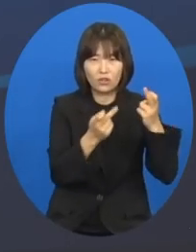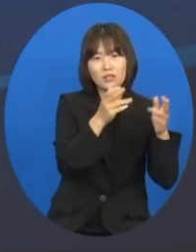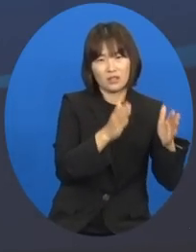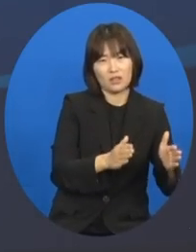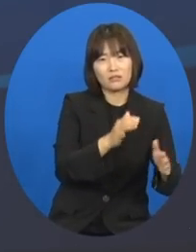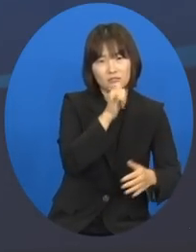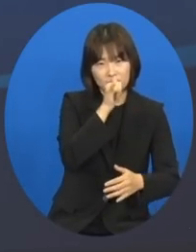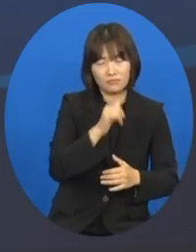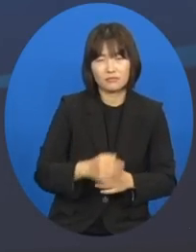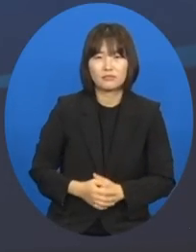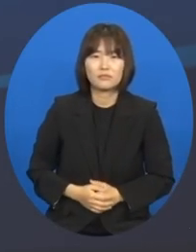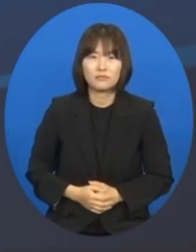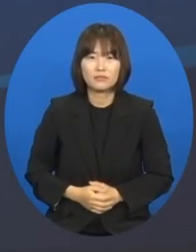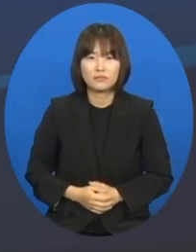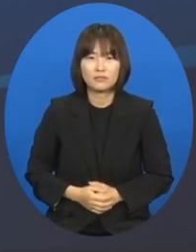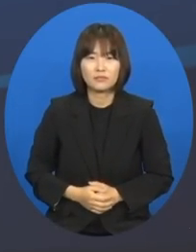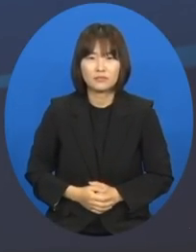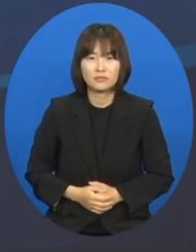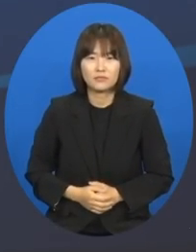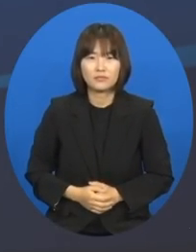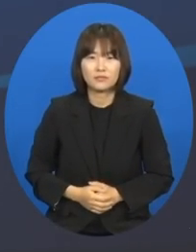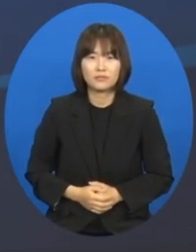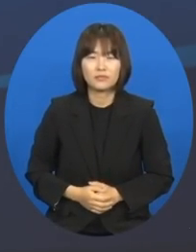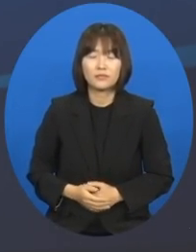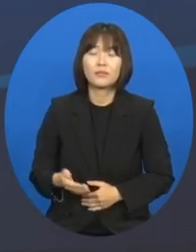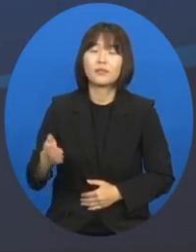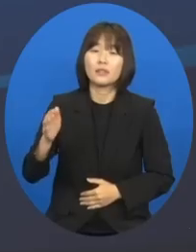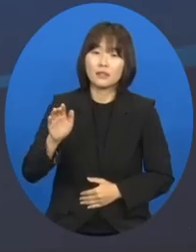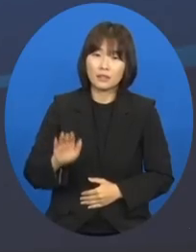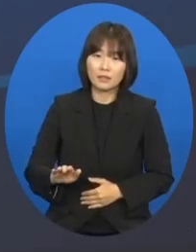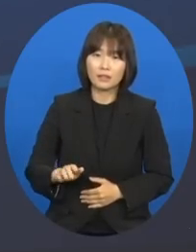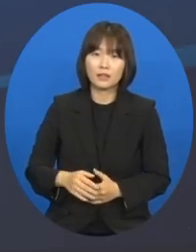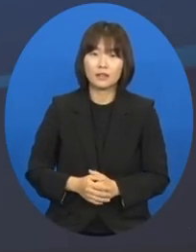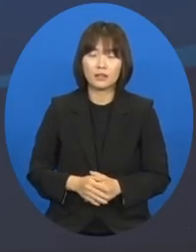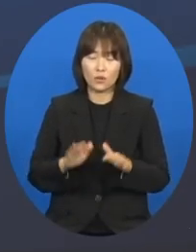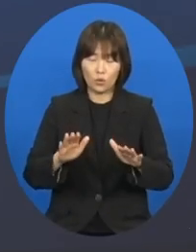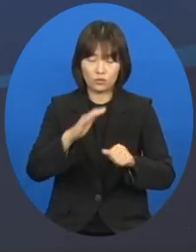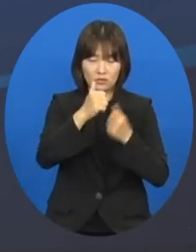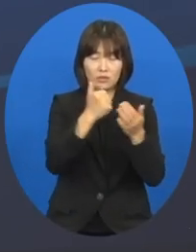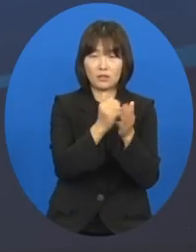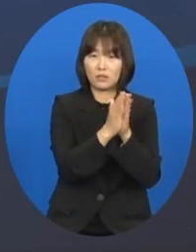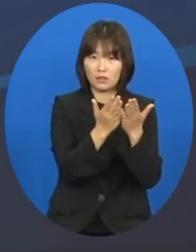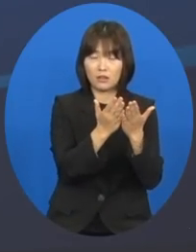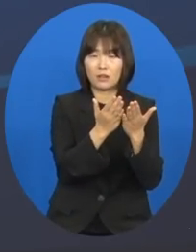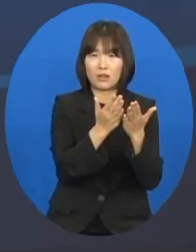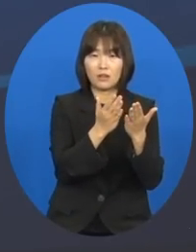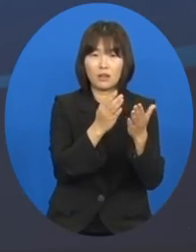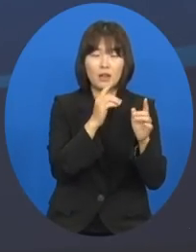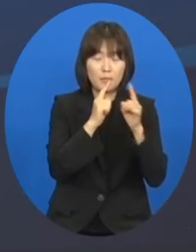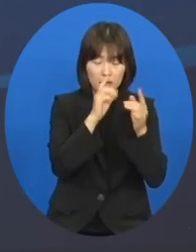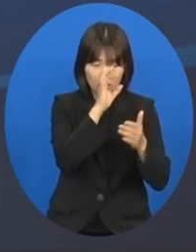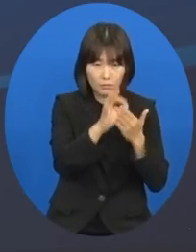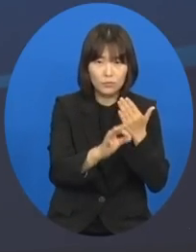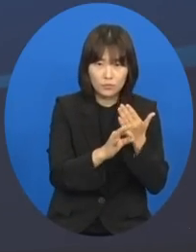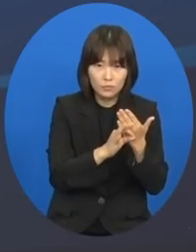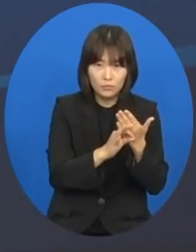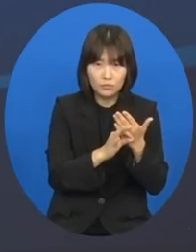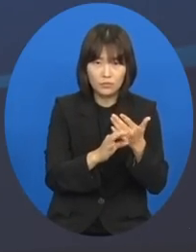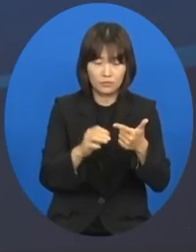자 그런데이 오늘 본문에 나오는 말씀에 보면